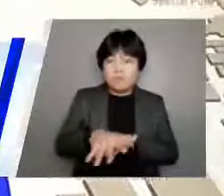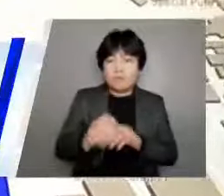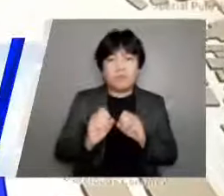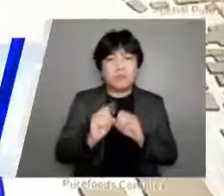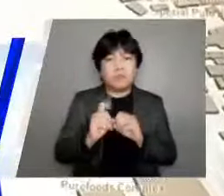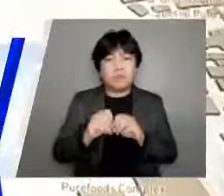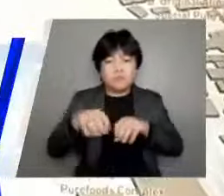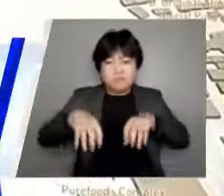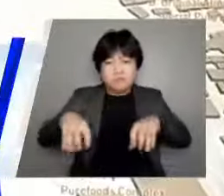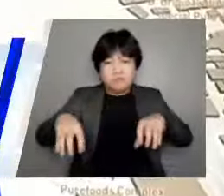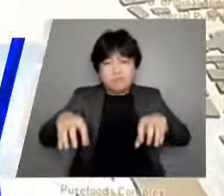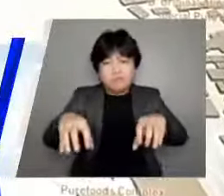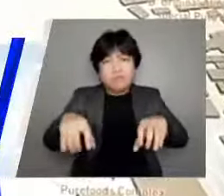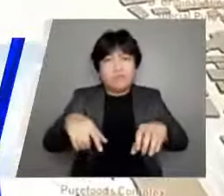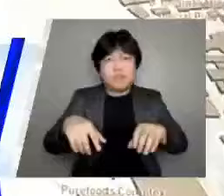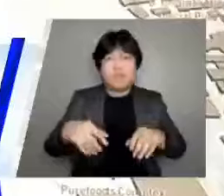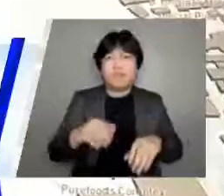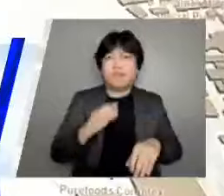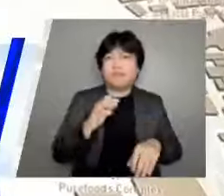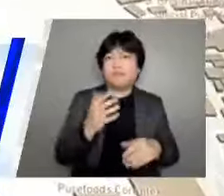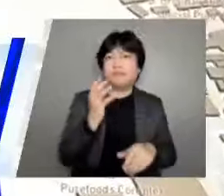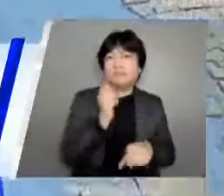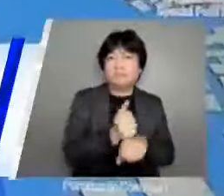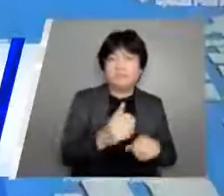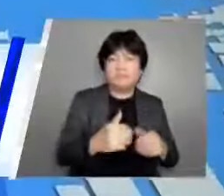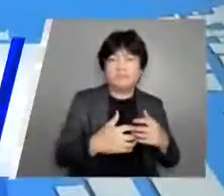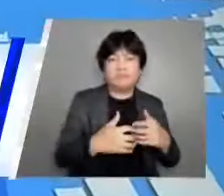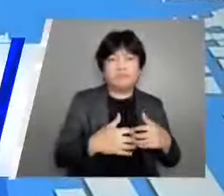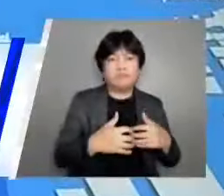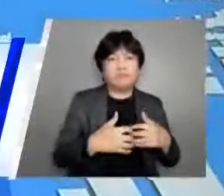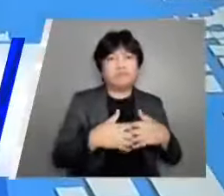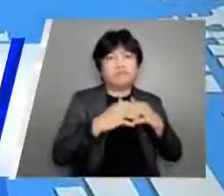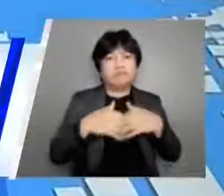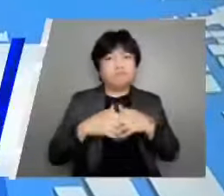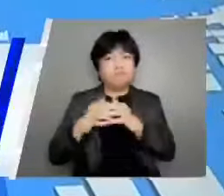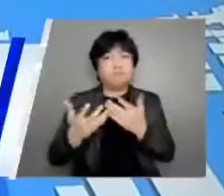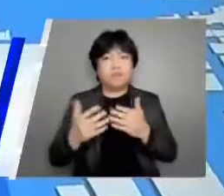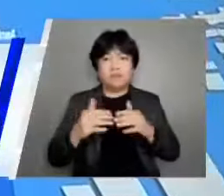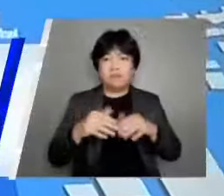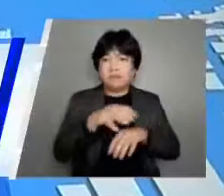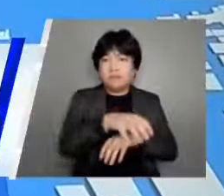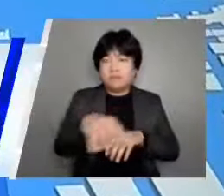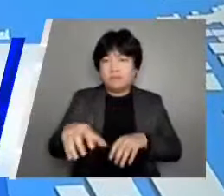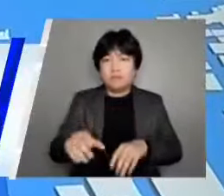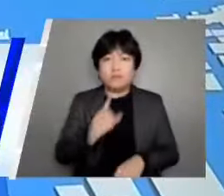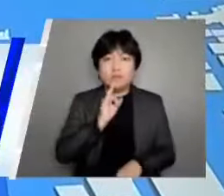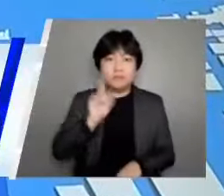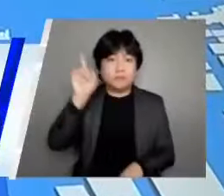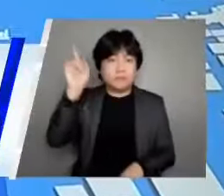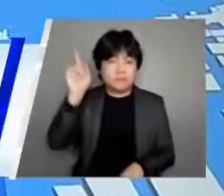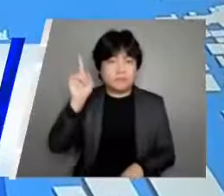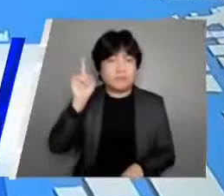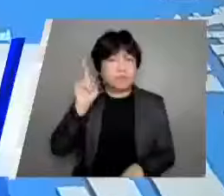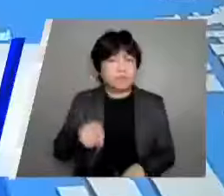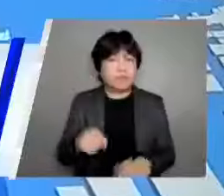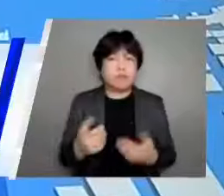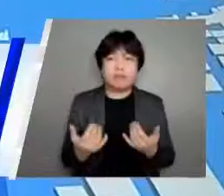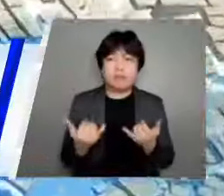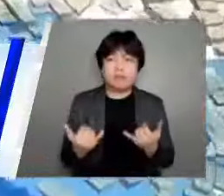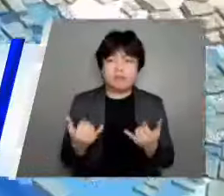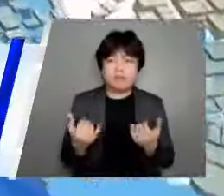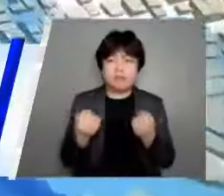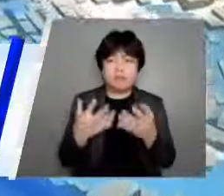ganito ang itsura ng Marikina River. Pero ito talaga ang daluyan ng Marikina River na ngayon ay puno na ng mga bahay at